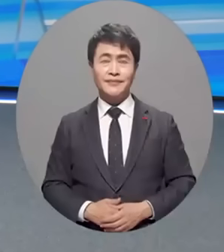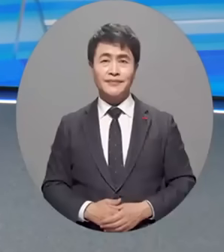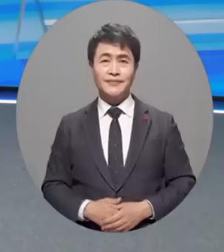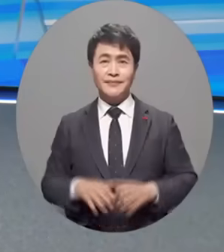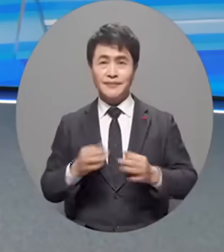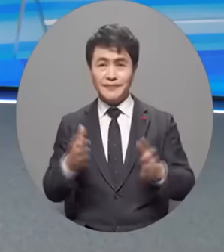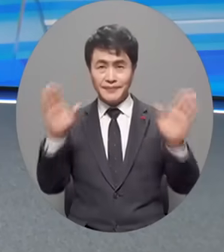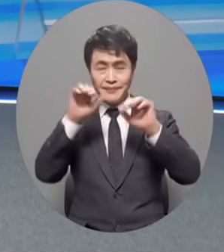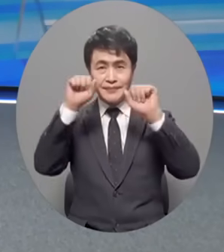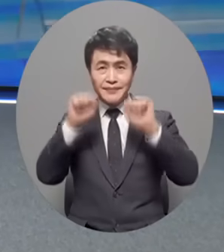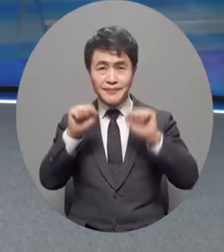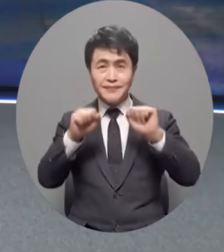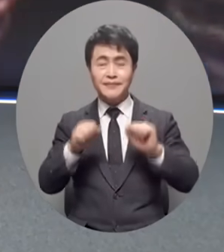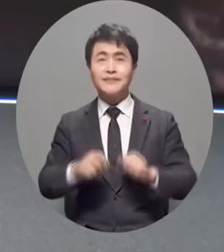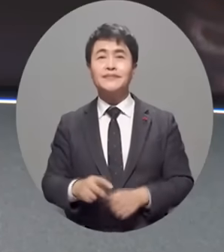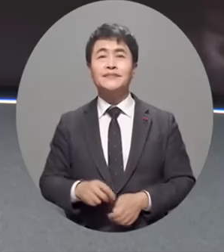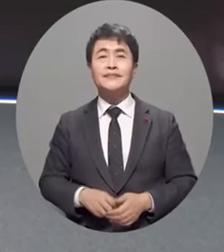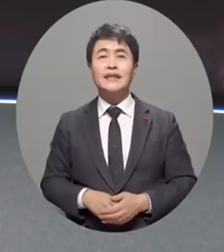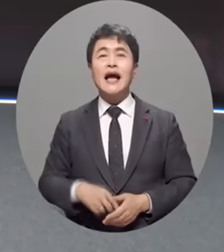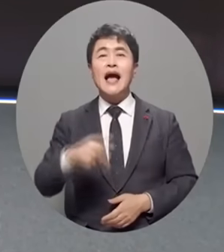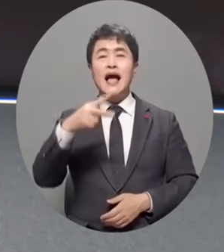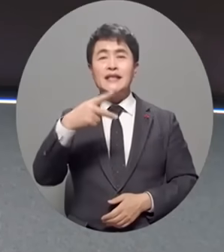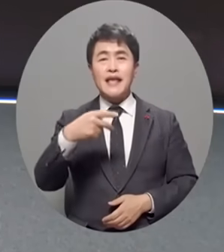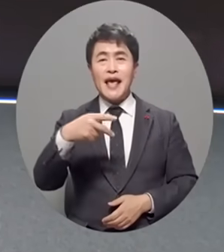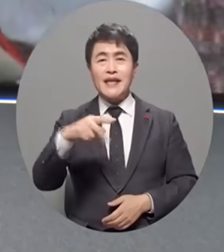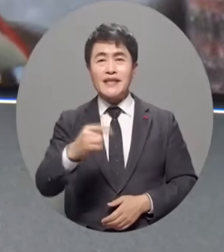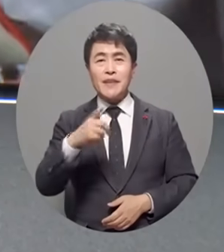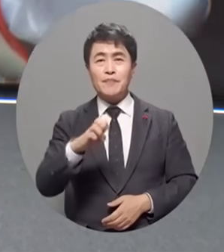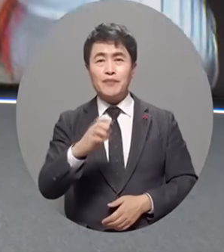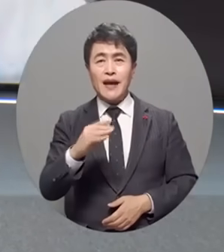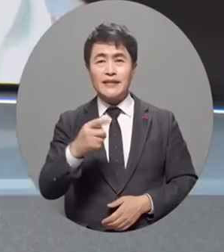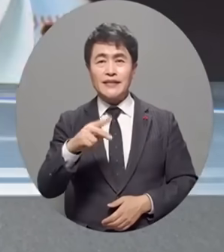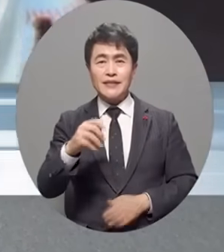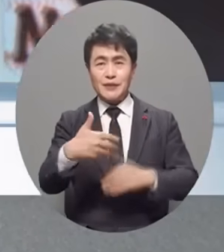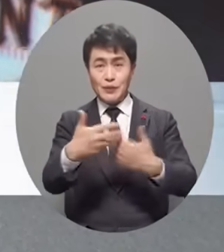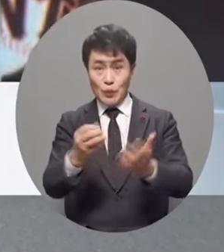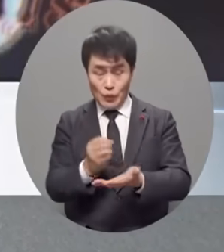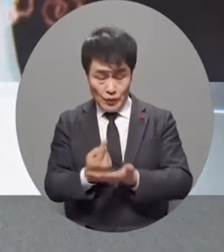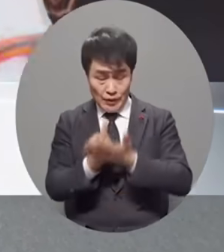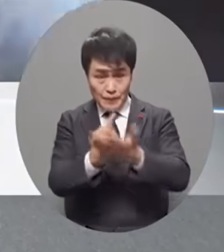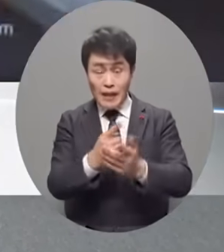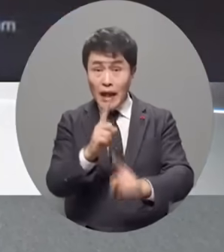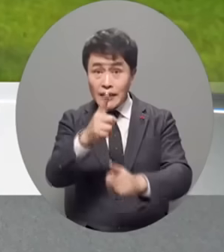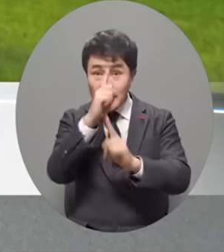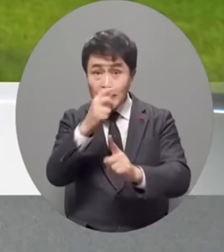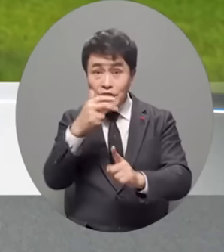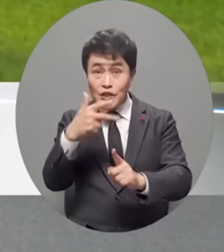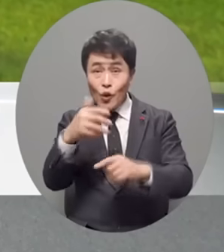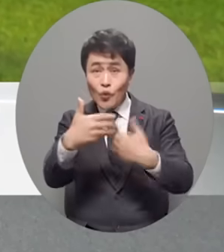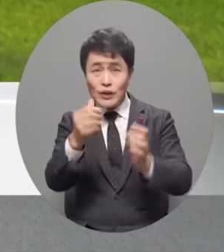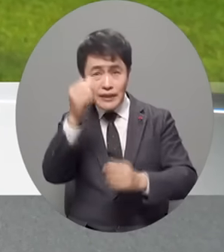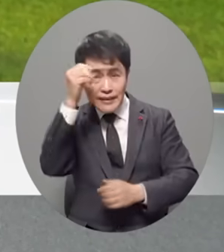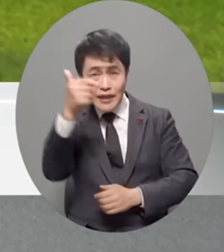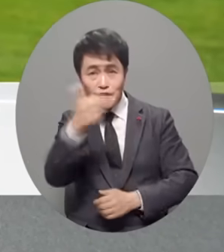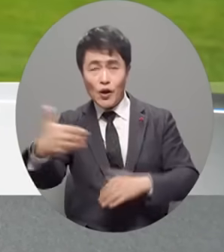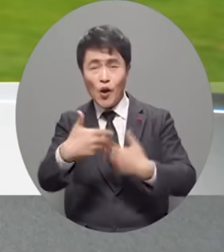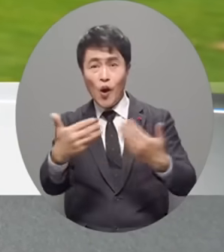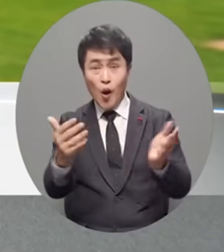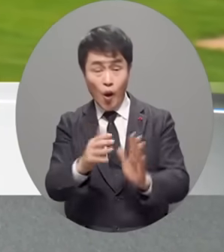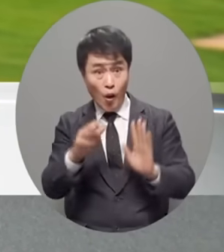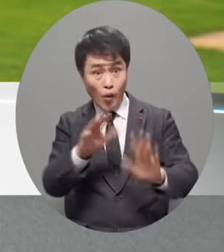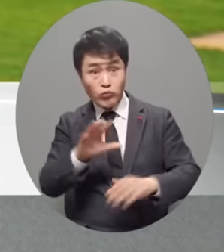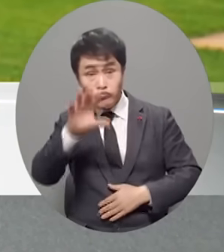금요일 밤 스포츠 뉴스입니다. 샌프란시스코에 입단한 이정호에 대한 기대가 점점 커지고 있습니다. 아직 스프링 캠프도